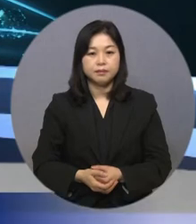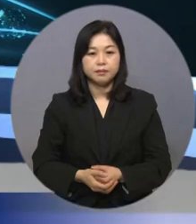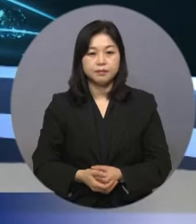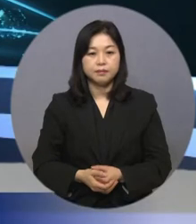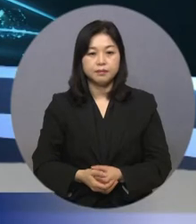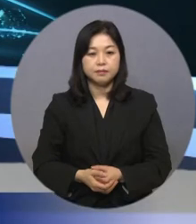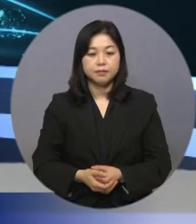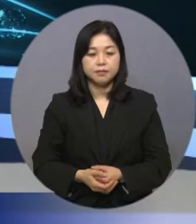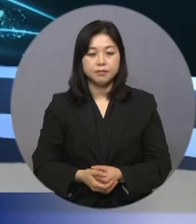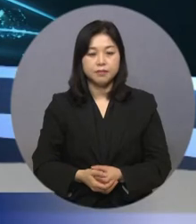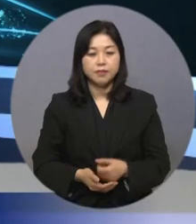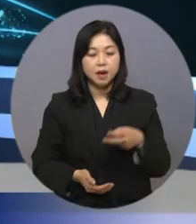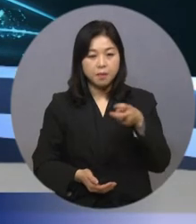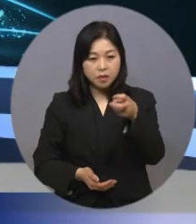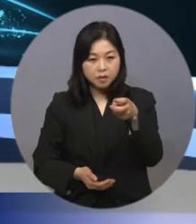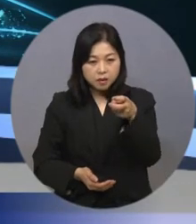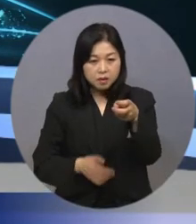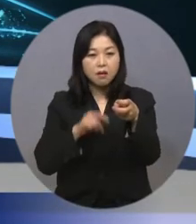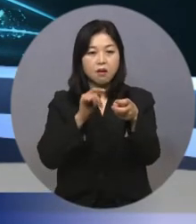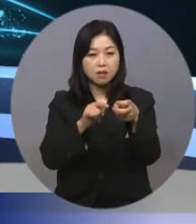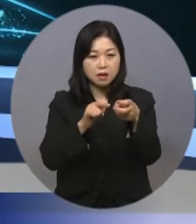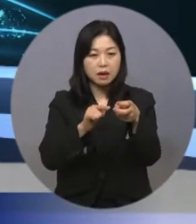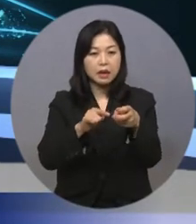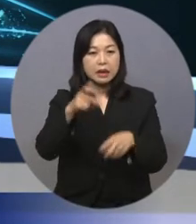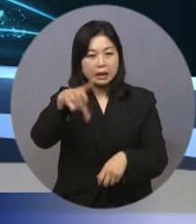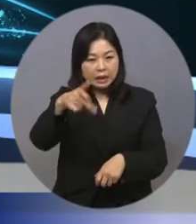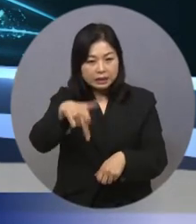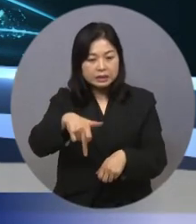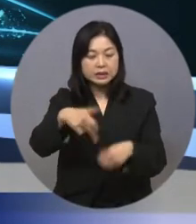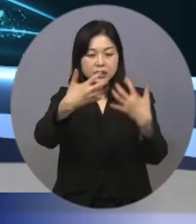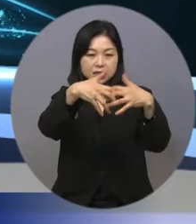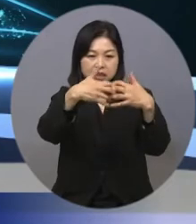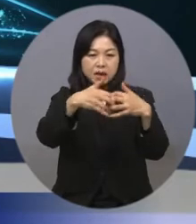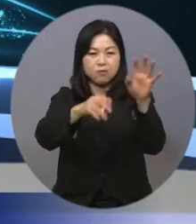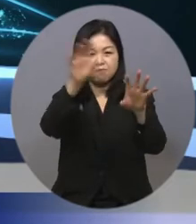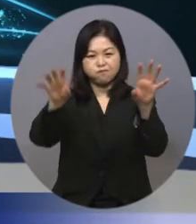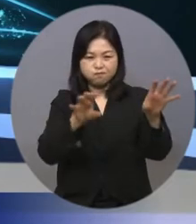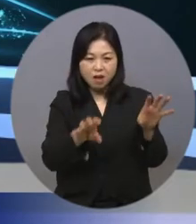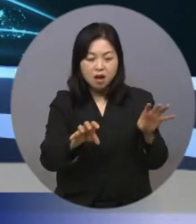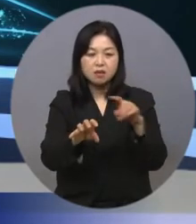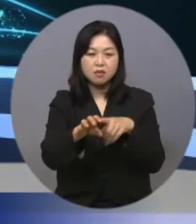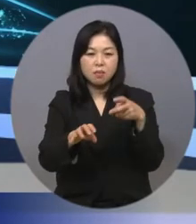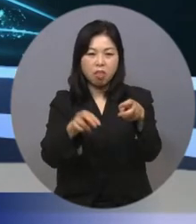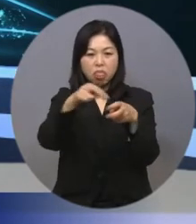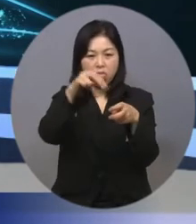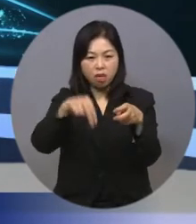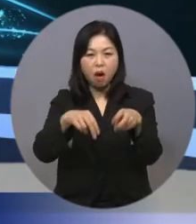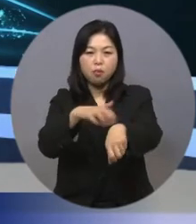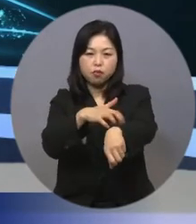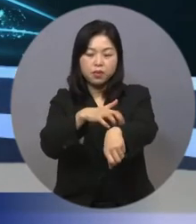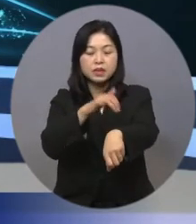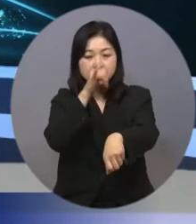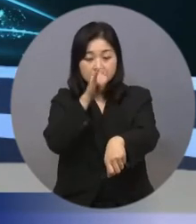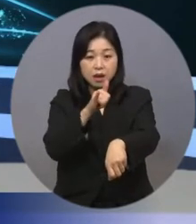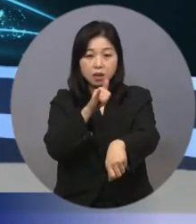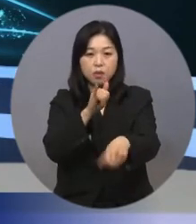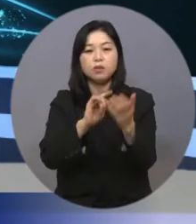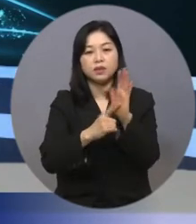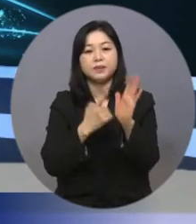버스 카드 단말기의 위치가 제멋대로 배치되어 있어 대중교통 이용에 어려움이 있다는 소식 앞서